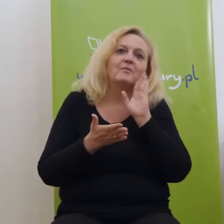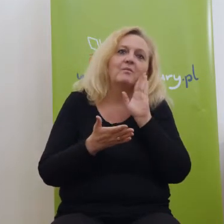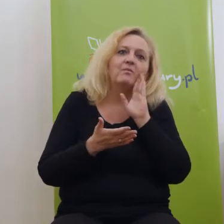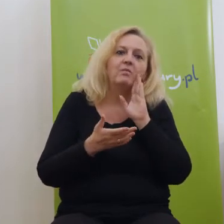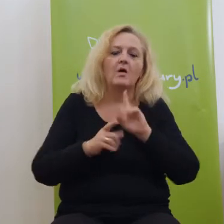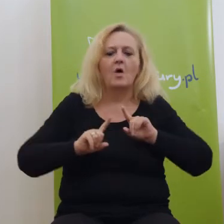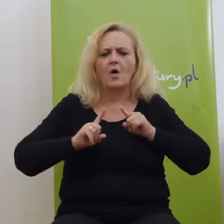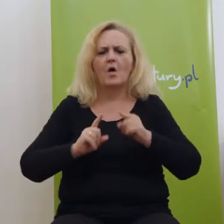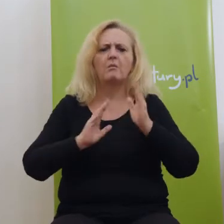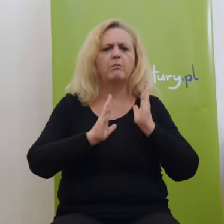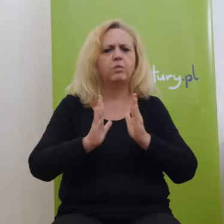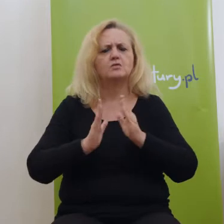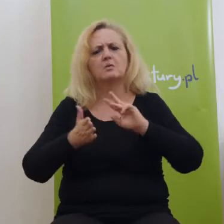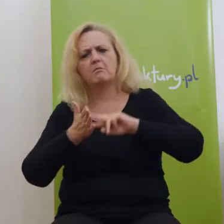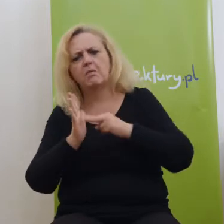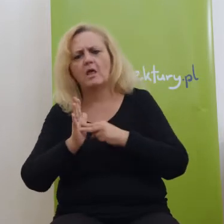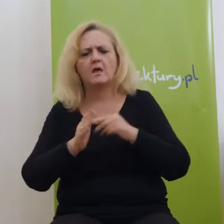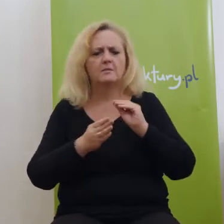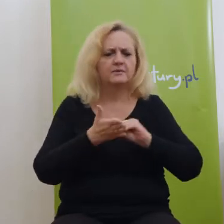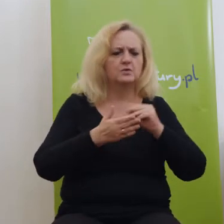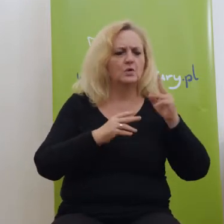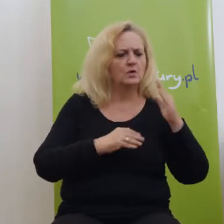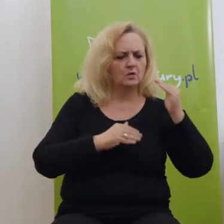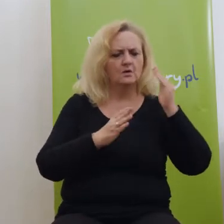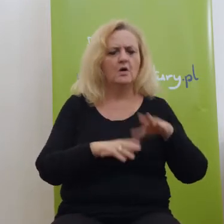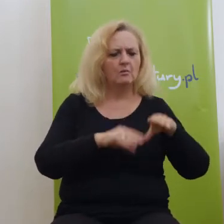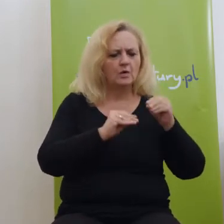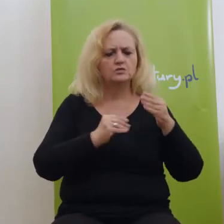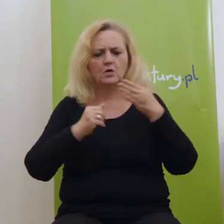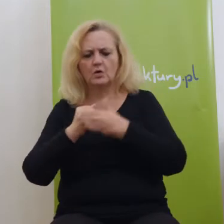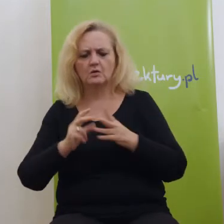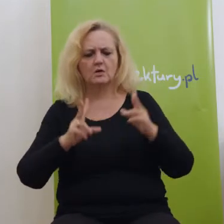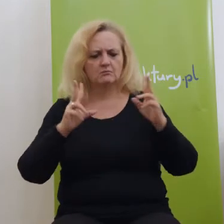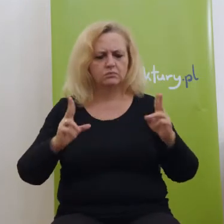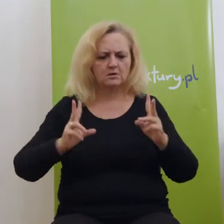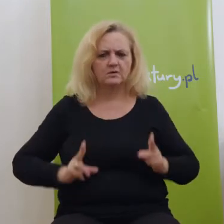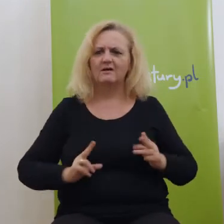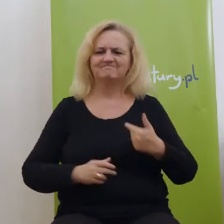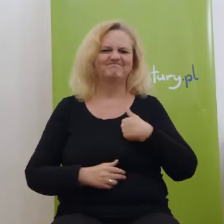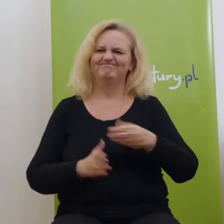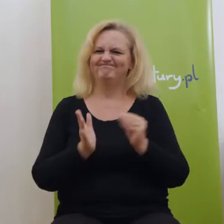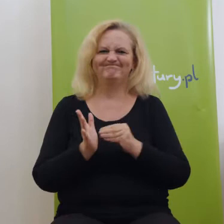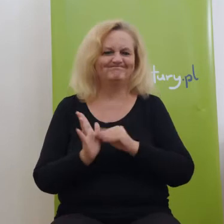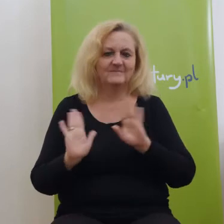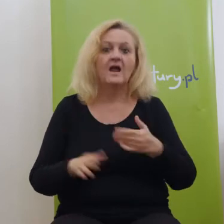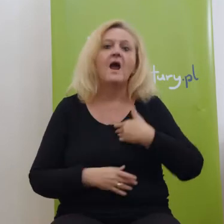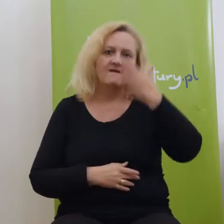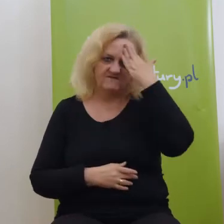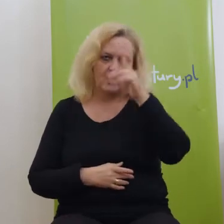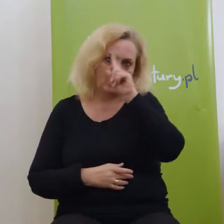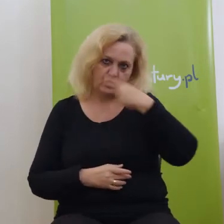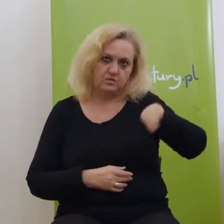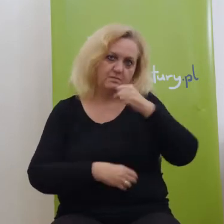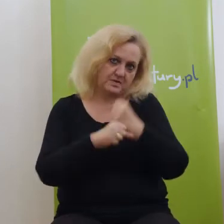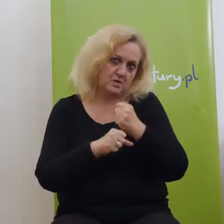okropnym zorganizowaniem i pisaniem stąd dotąd, taką pełną świadomością tego, co się robi. Ale wiem, że są ludzie, którzy w ten sposób